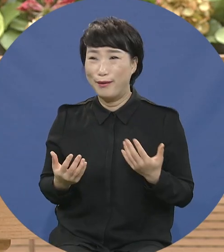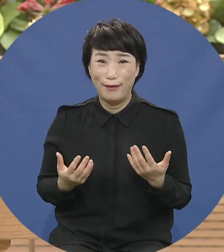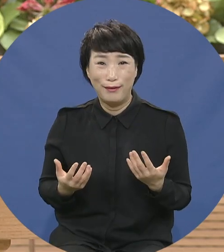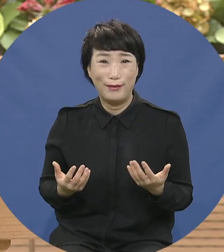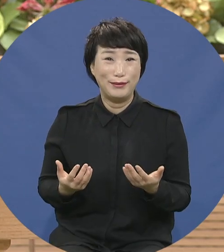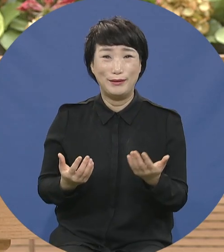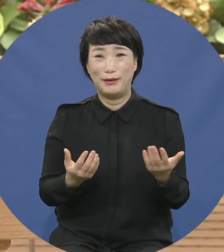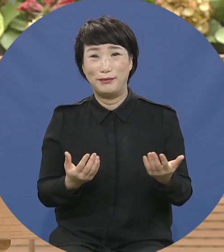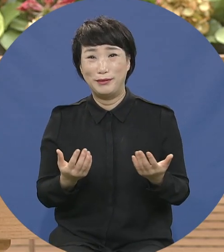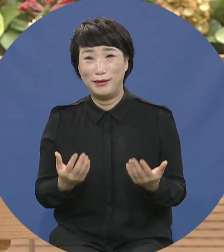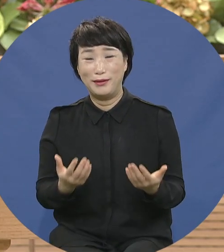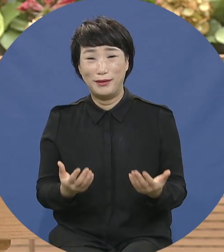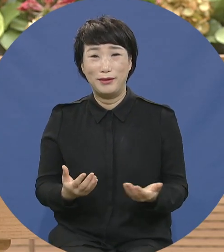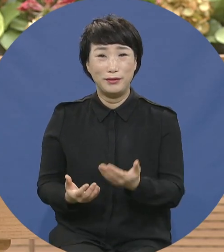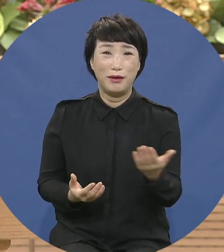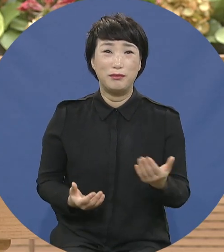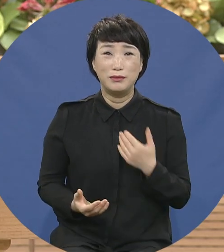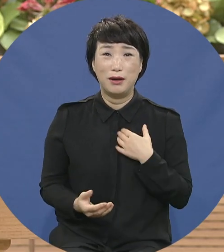어떻게 해야 될까?